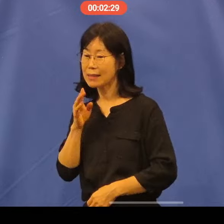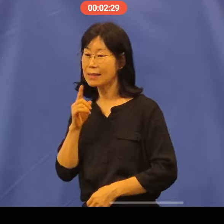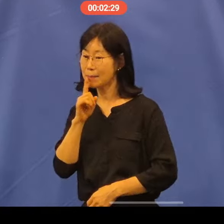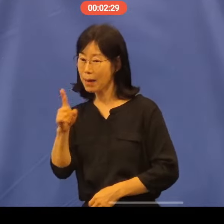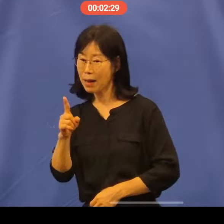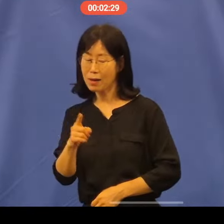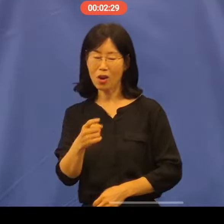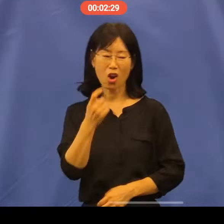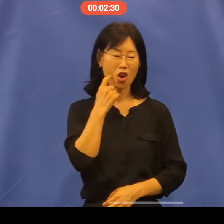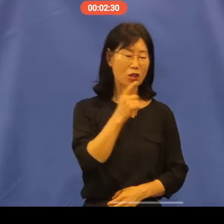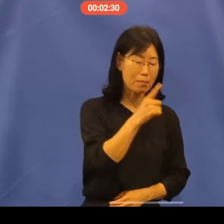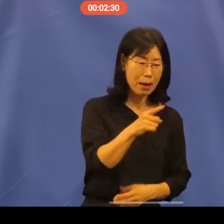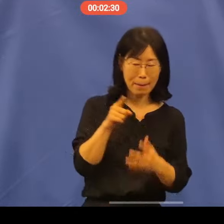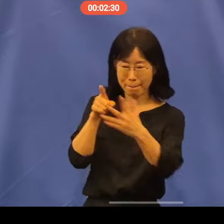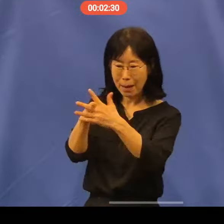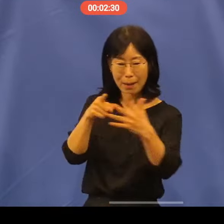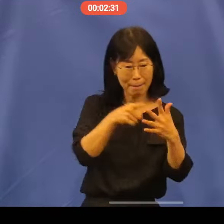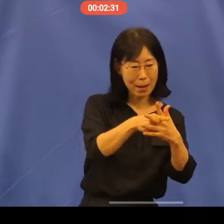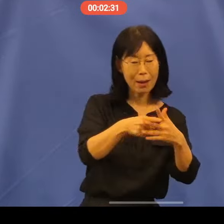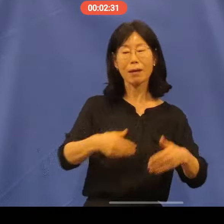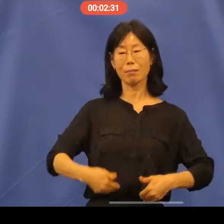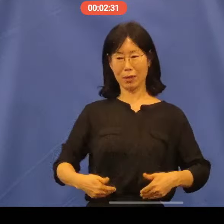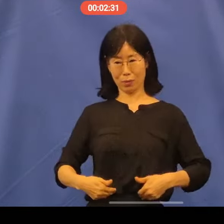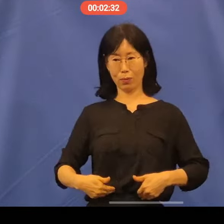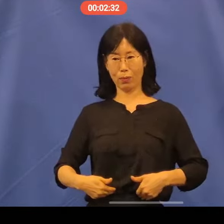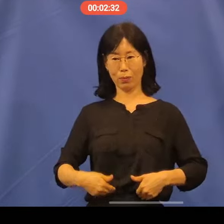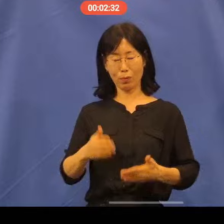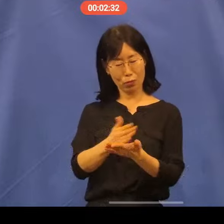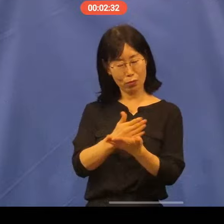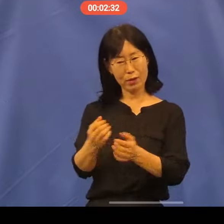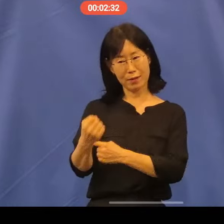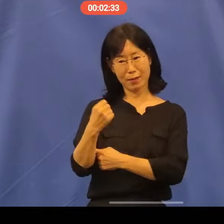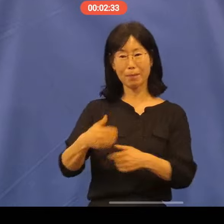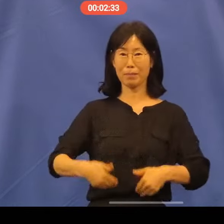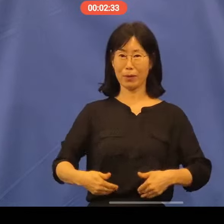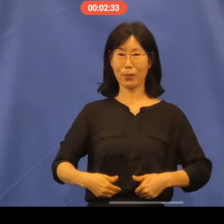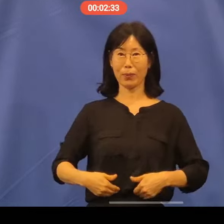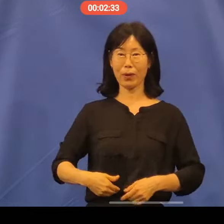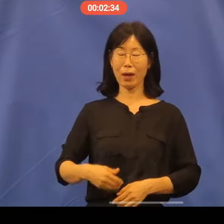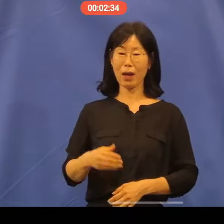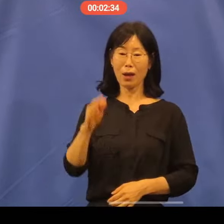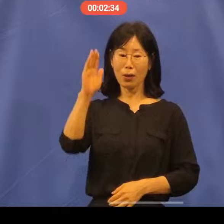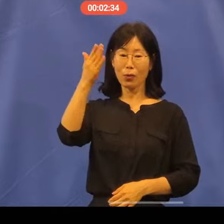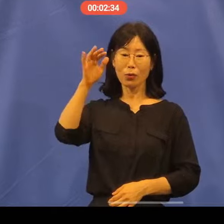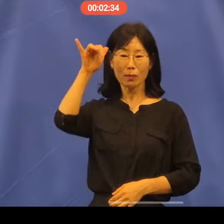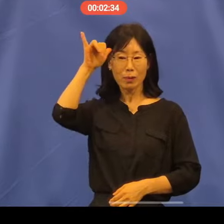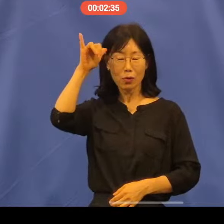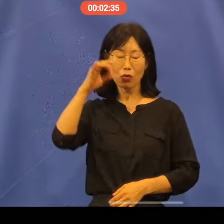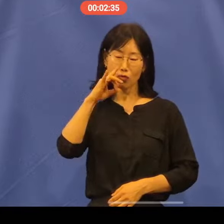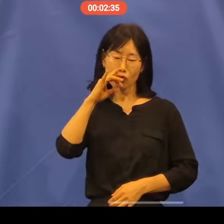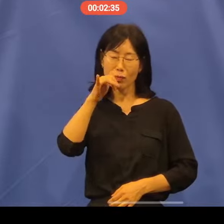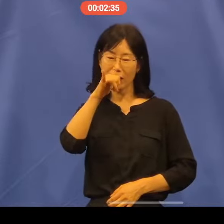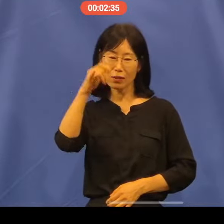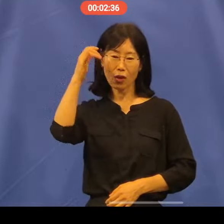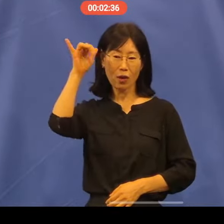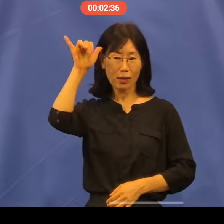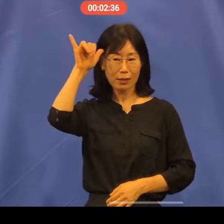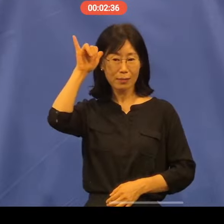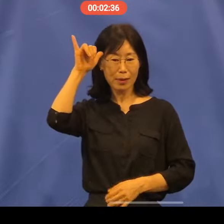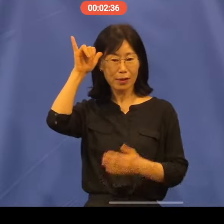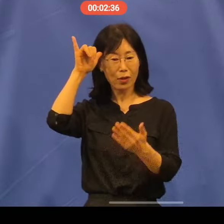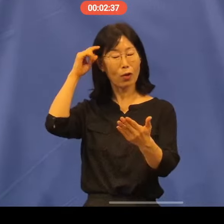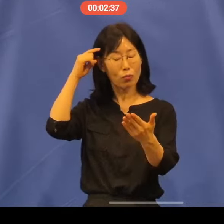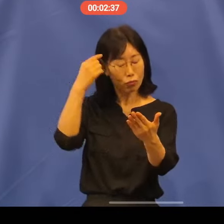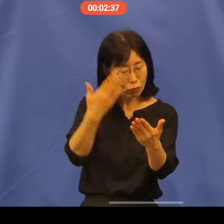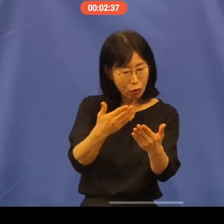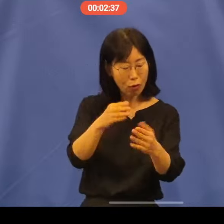해주는 게 아니거든요. 앞으로 이게 문제예요, 여러분. 챗 GPT 물으면 다 답을 해줘요. 근데 거짓말도 넣고요, 잘못된